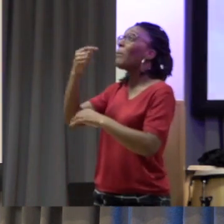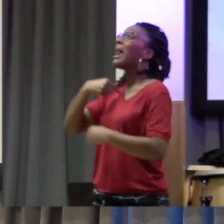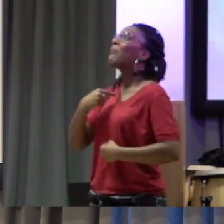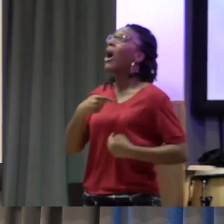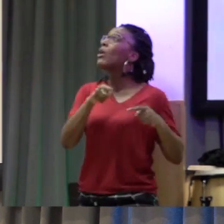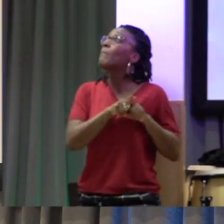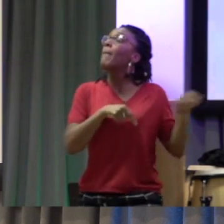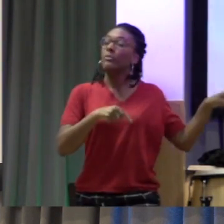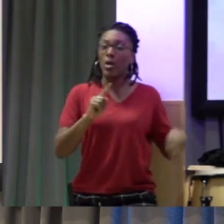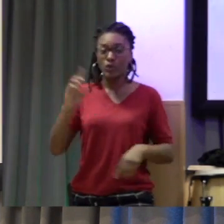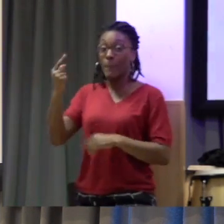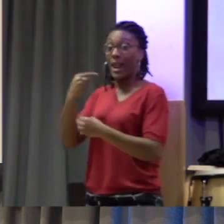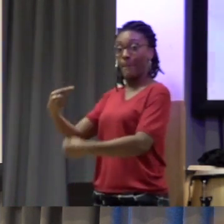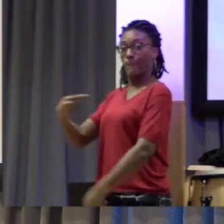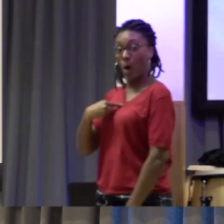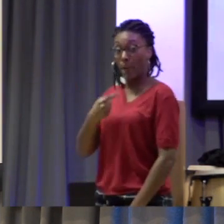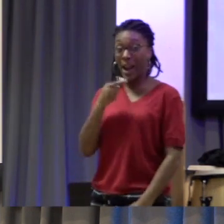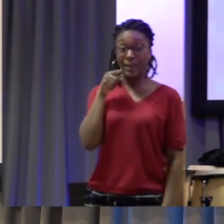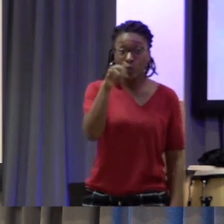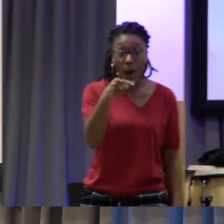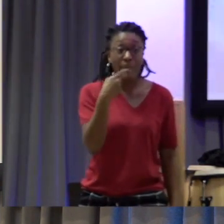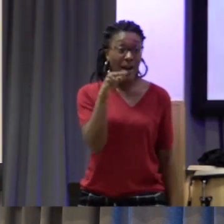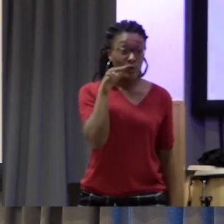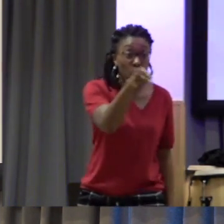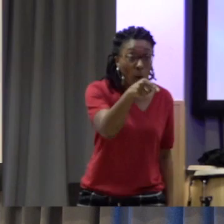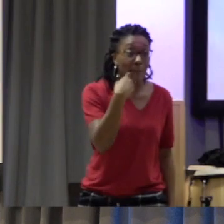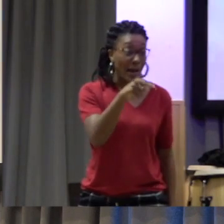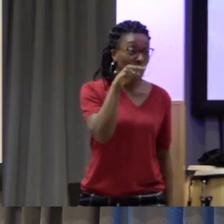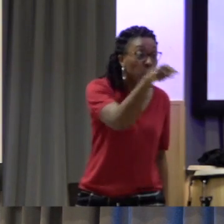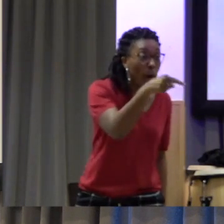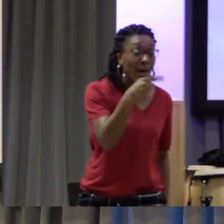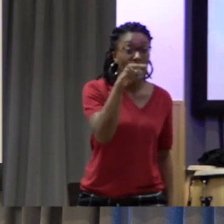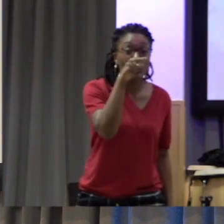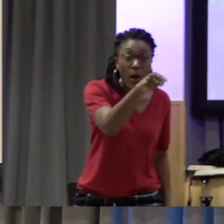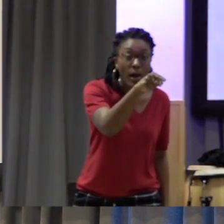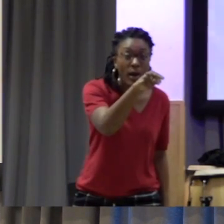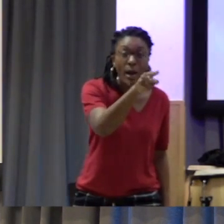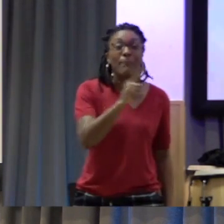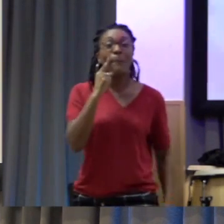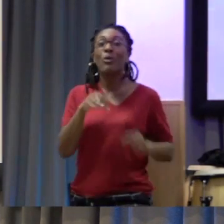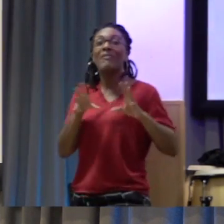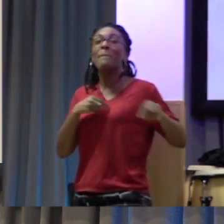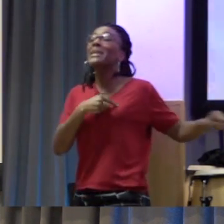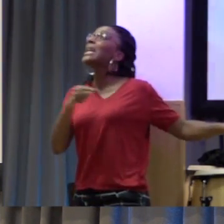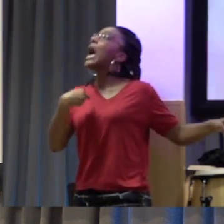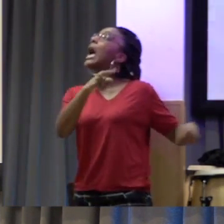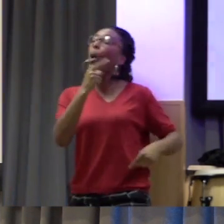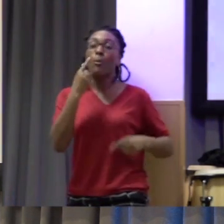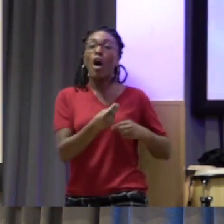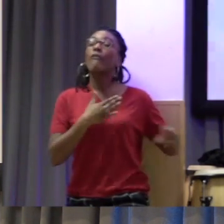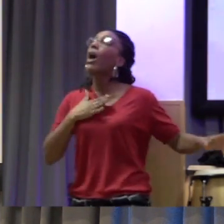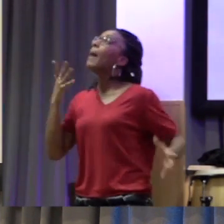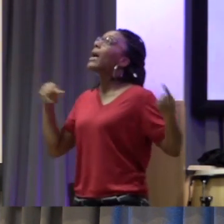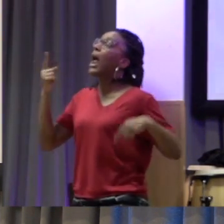nous. Nous aurons à répondre pour nous-mêmes et non pas pour notre famille, ni pour nos